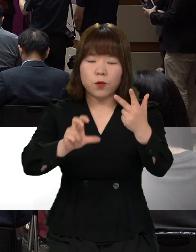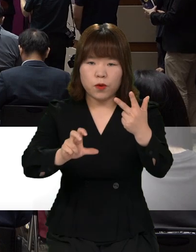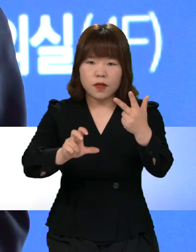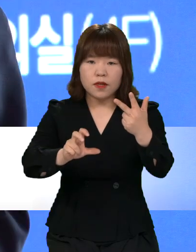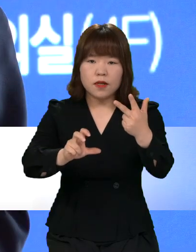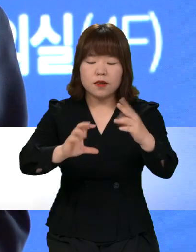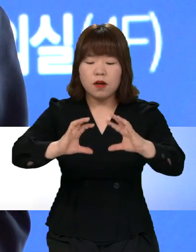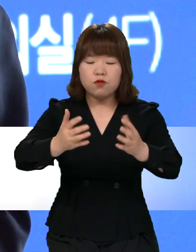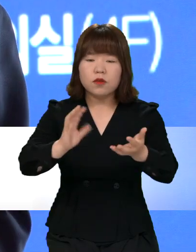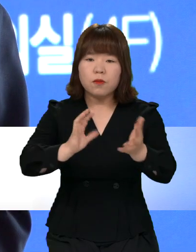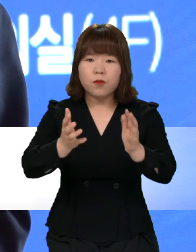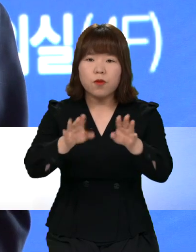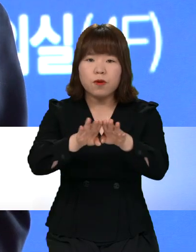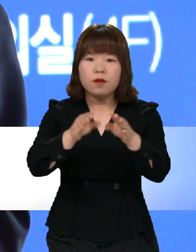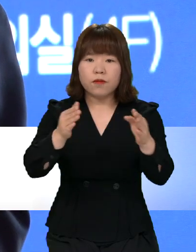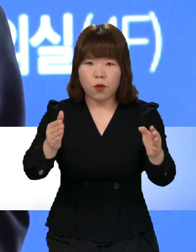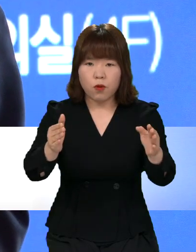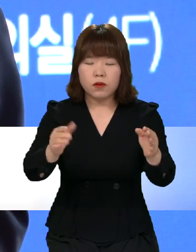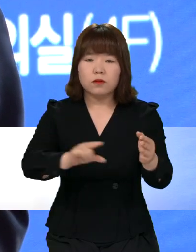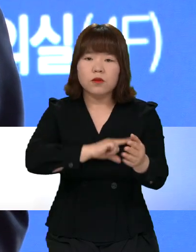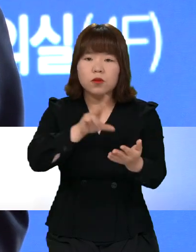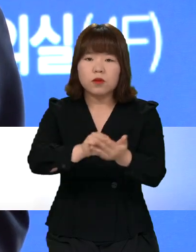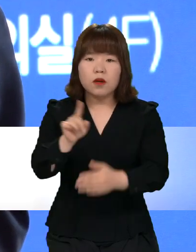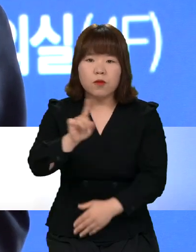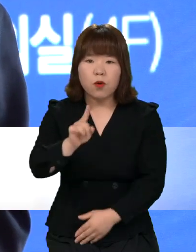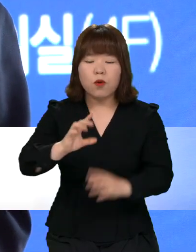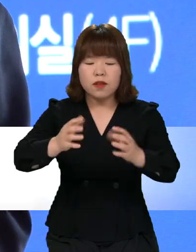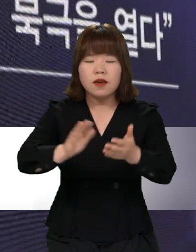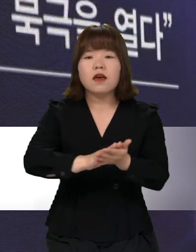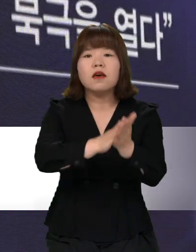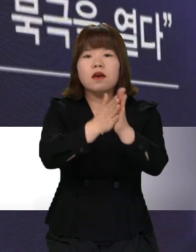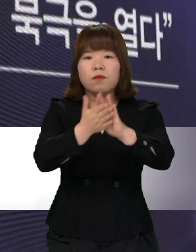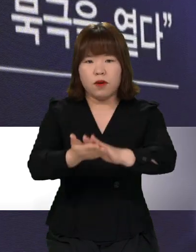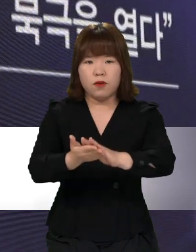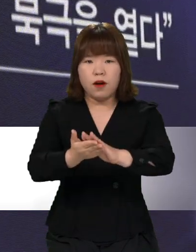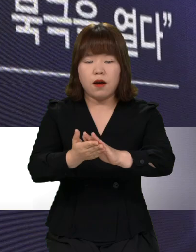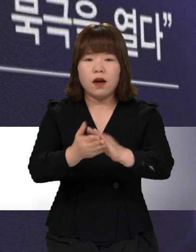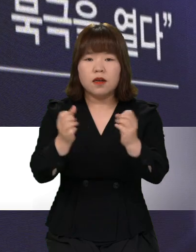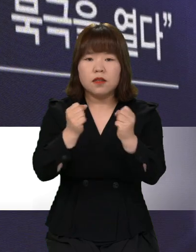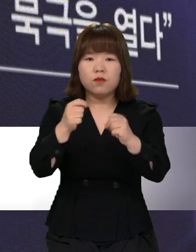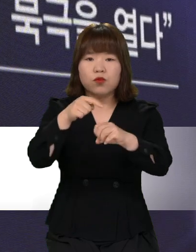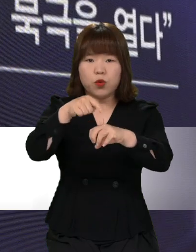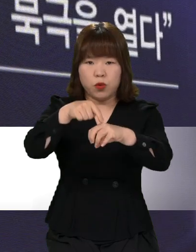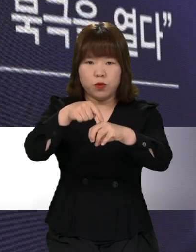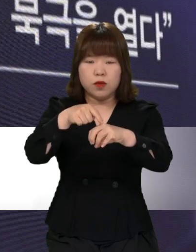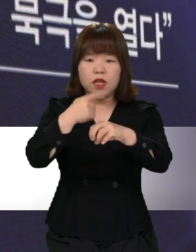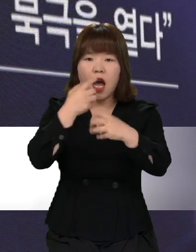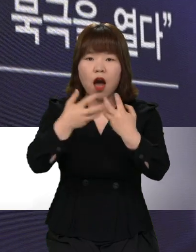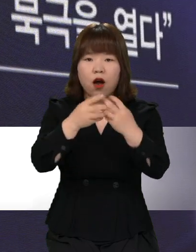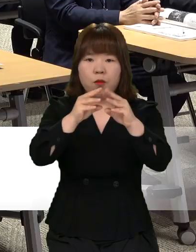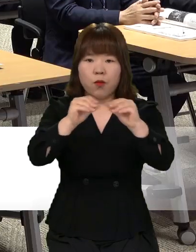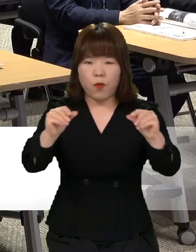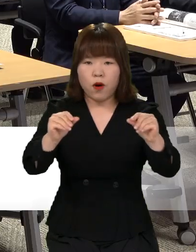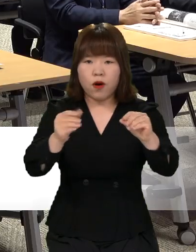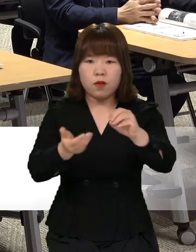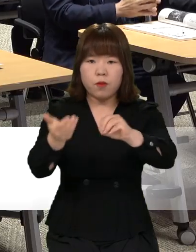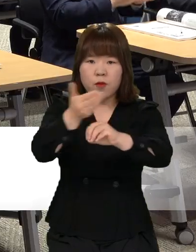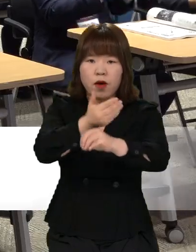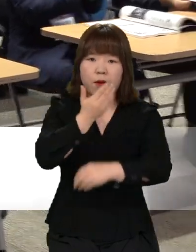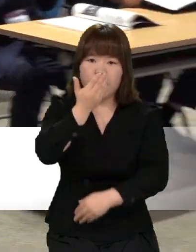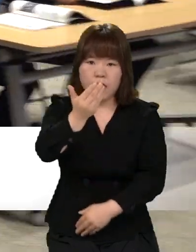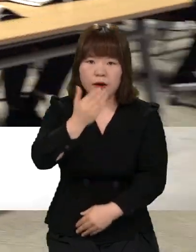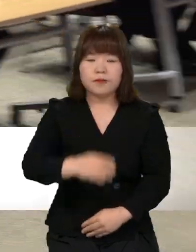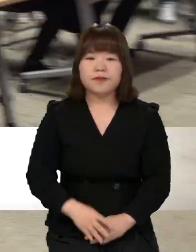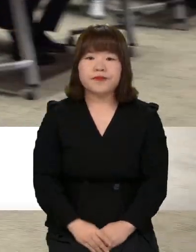25일 급변하는 세계 환동 회의 확장 얼음을 뚫고 북극을 열다 아는 주제로 제 122회 환동해 국제